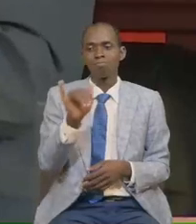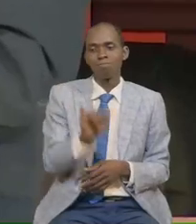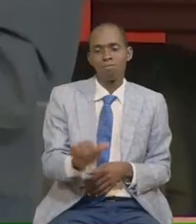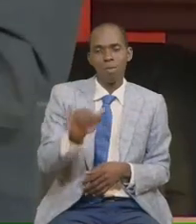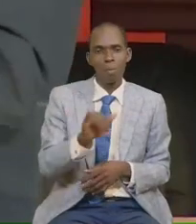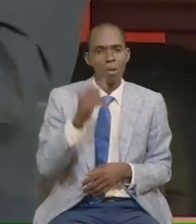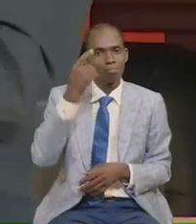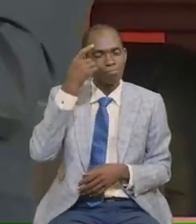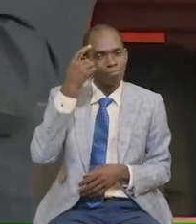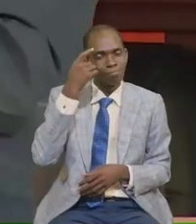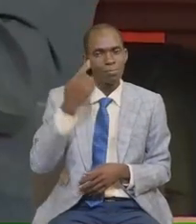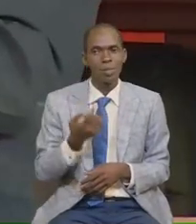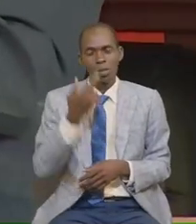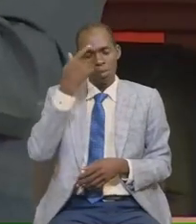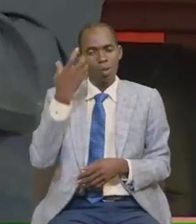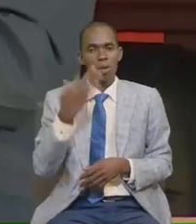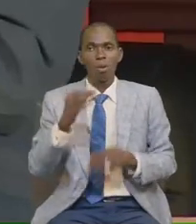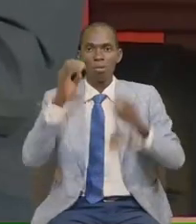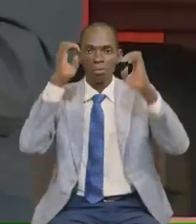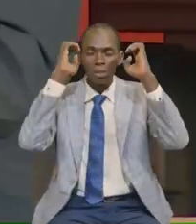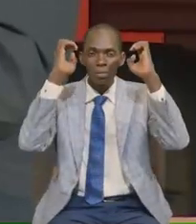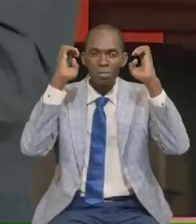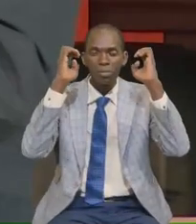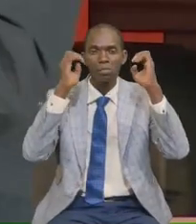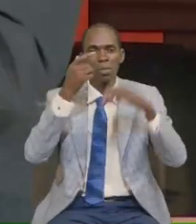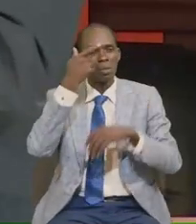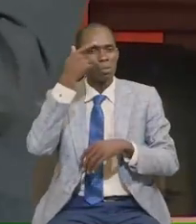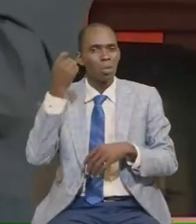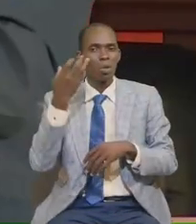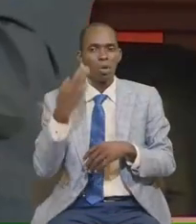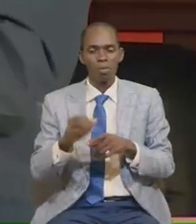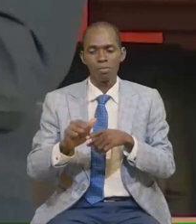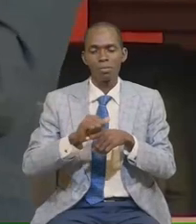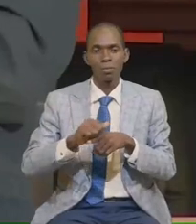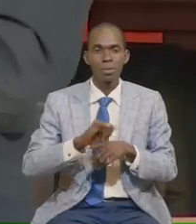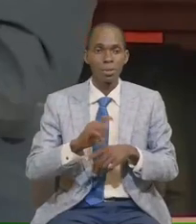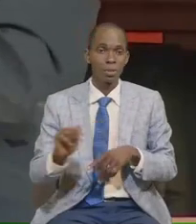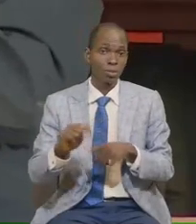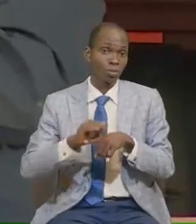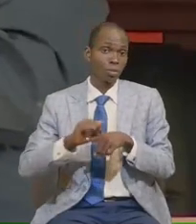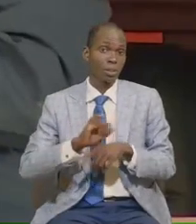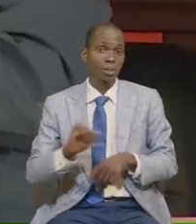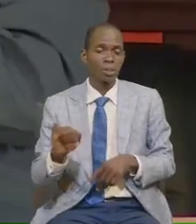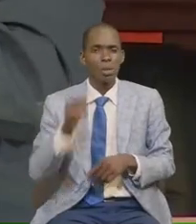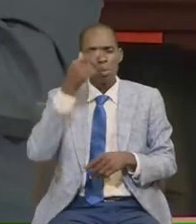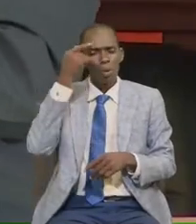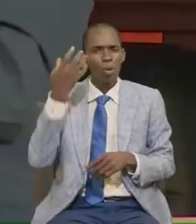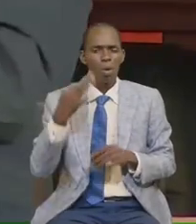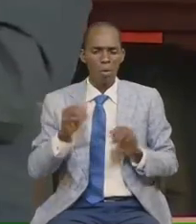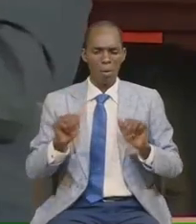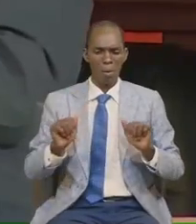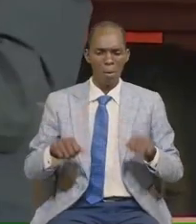de l'éducation, à cause de la formation, à cause de capacités